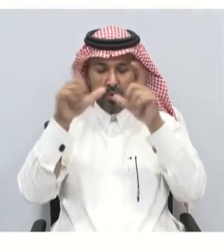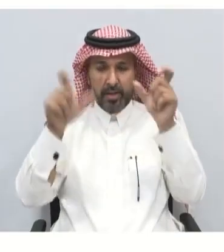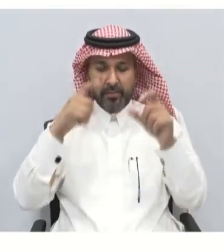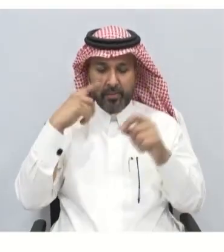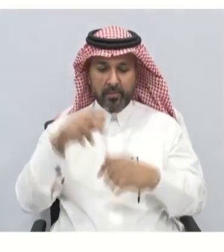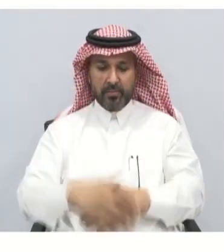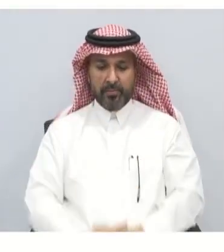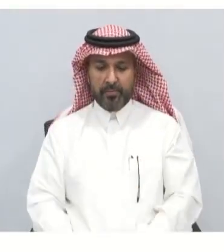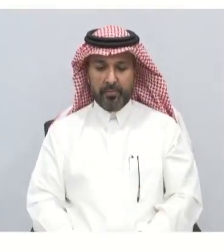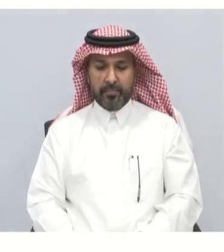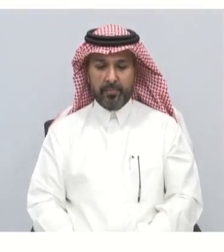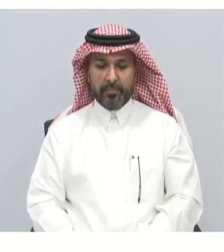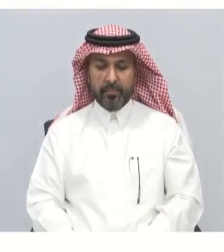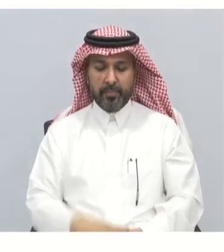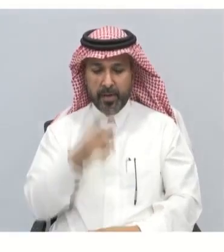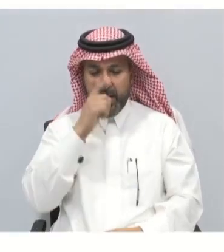شيء لاحظوا